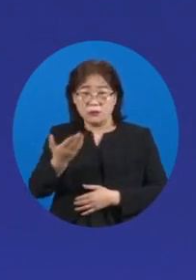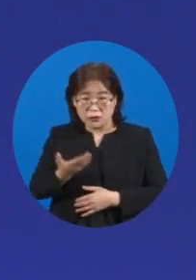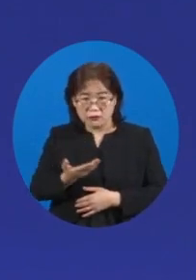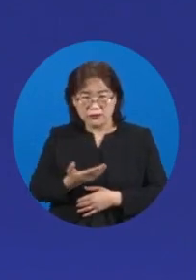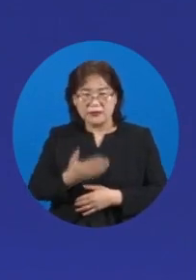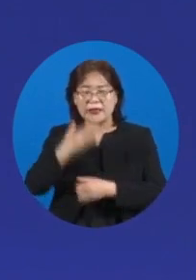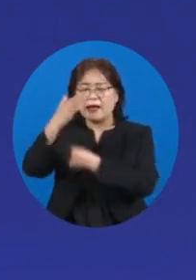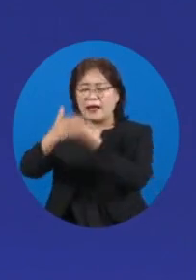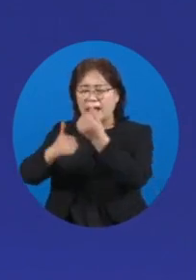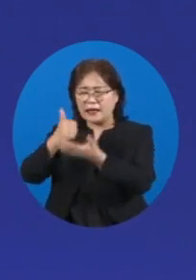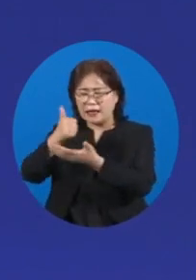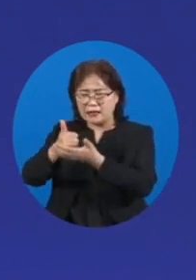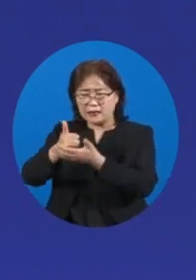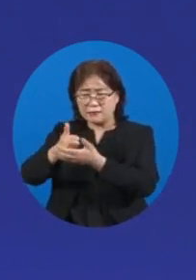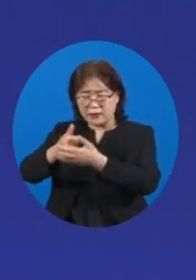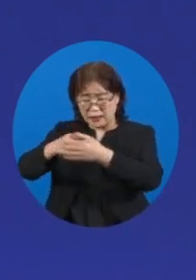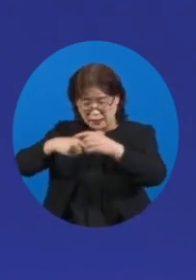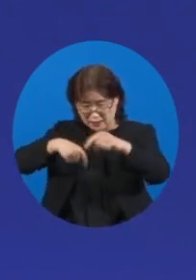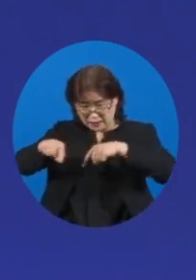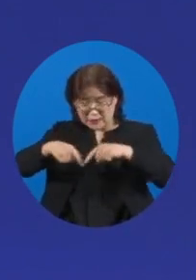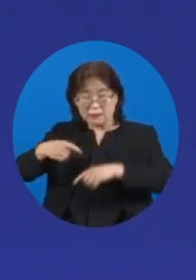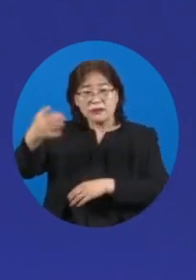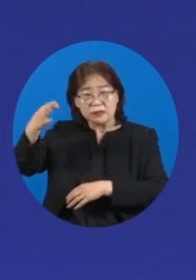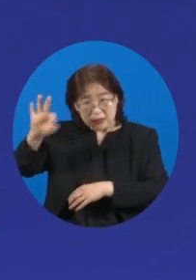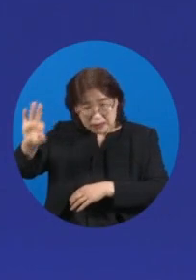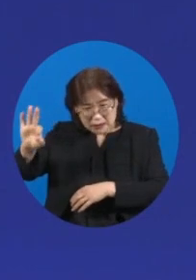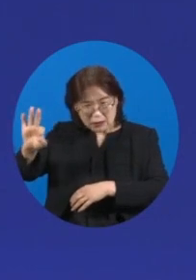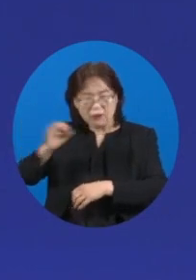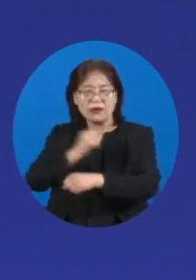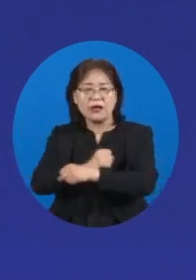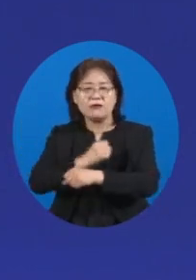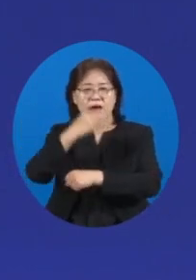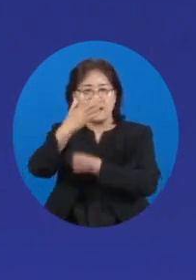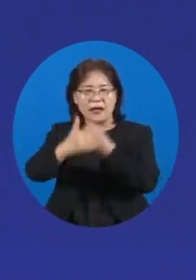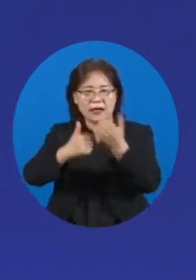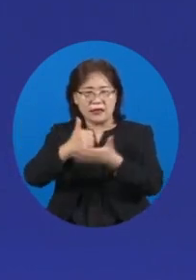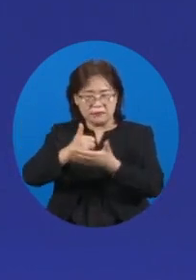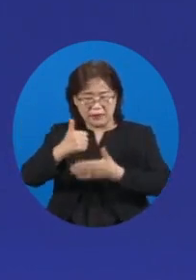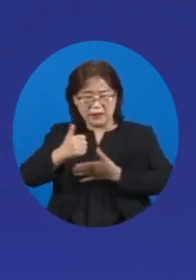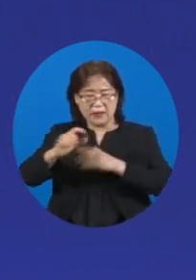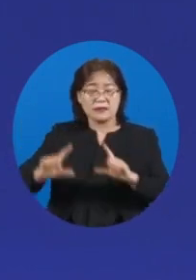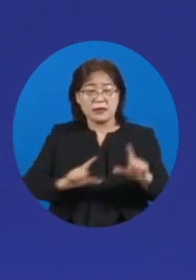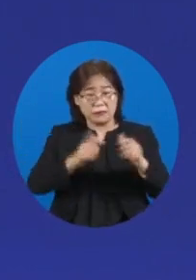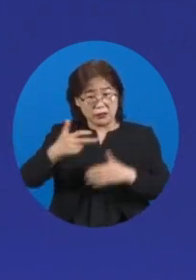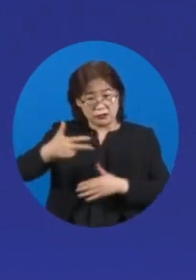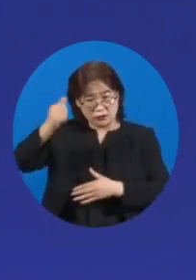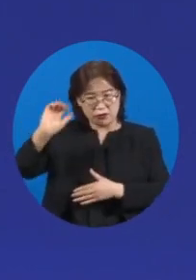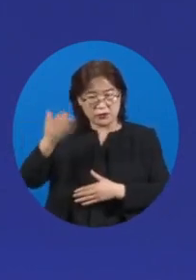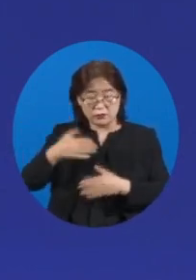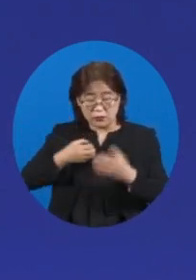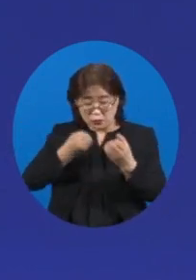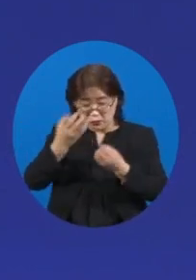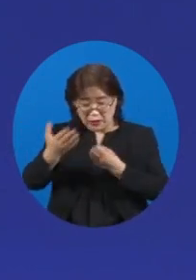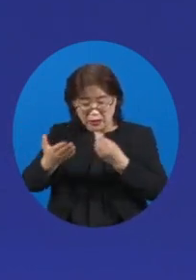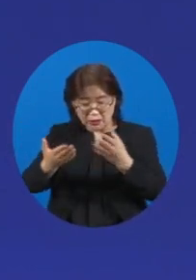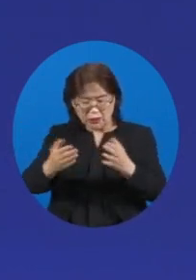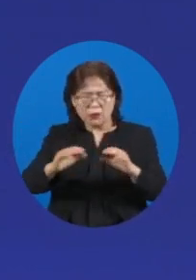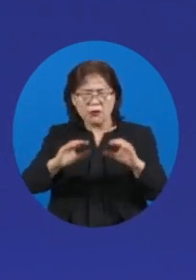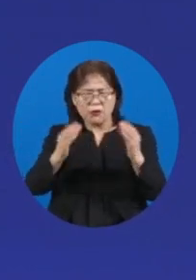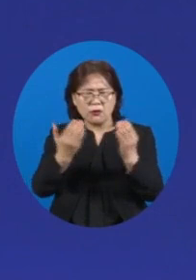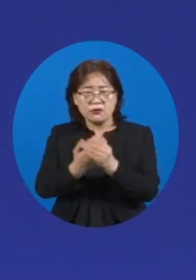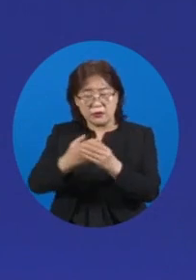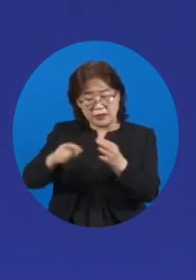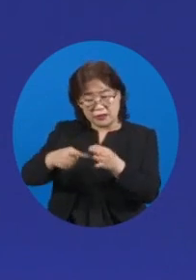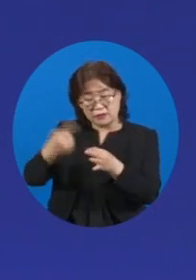하나님의 주권을 인정하고 하나님이 내 인생의 주 되심을 고백하고 우리가 문제란 십일조를 하나님께